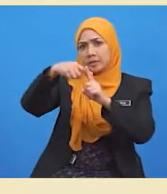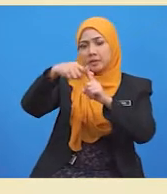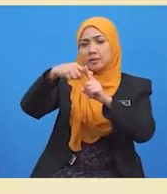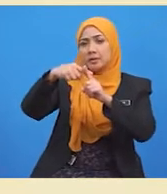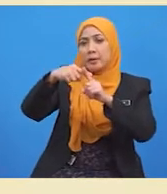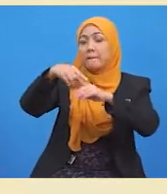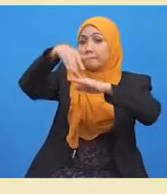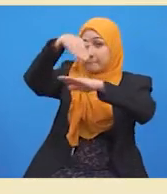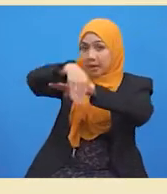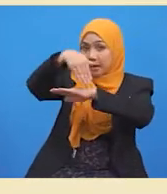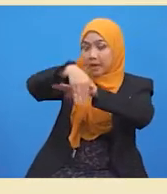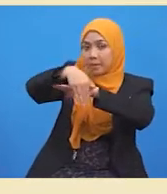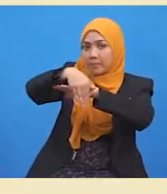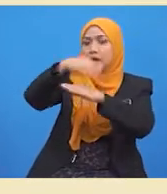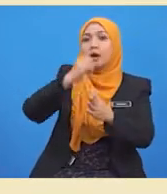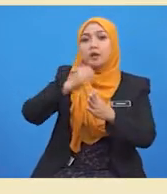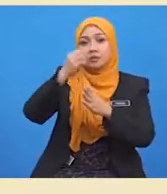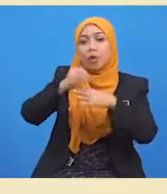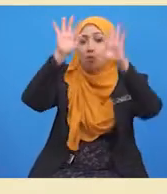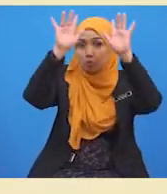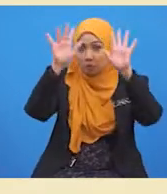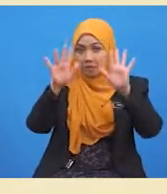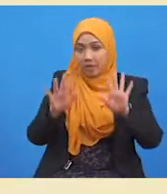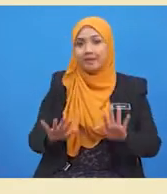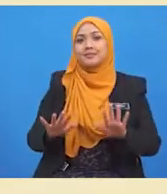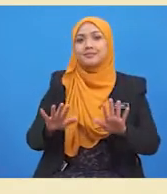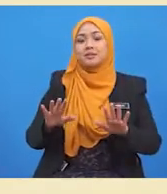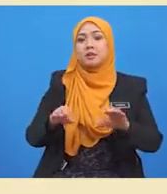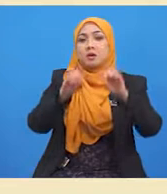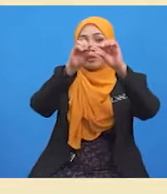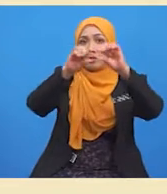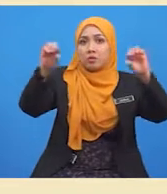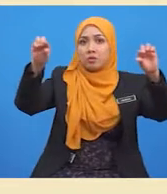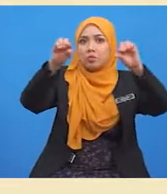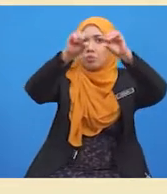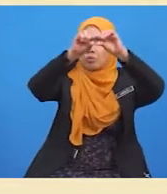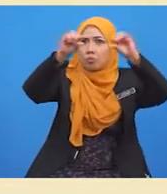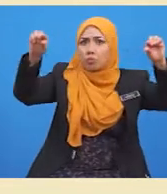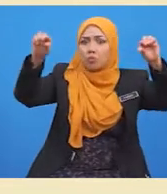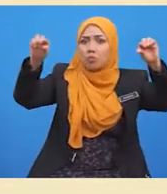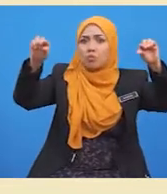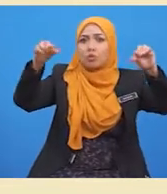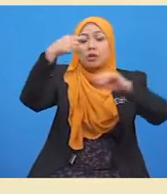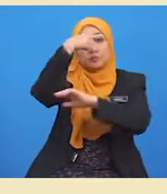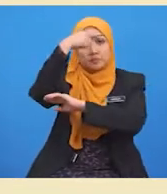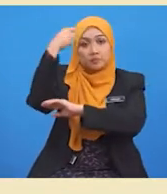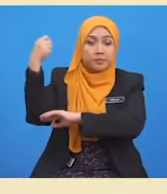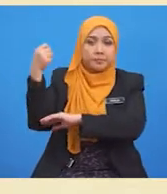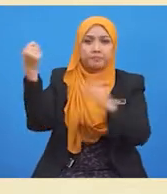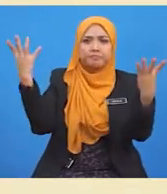ia sebenarnya tidak disusun apa Bolehkah kamu berikan